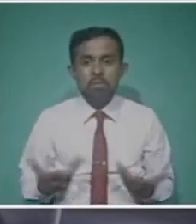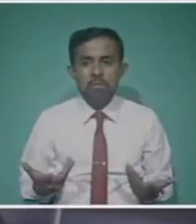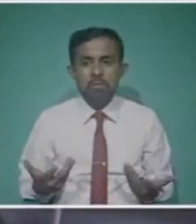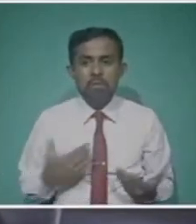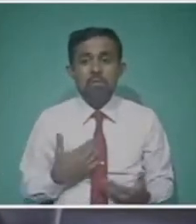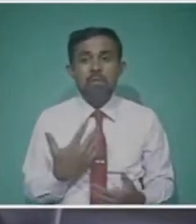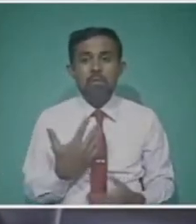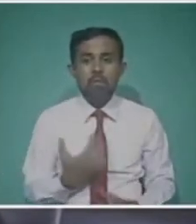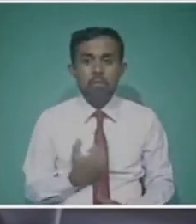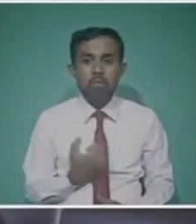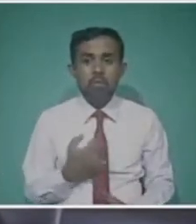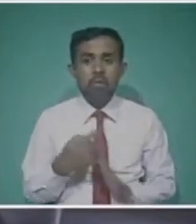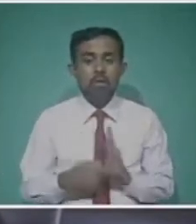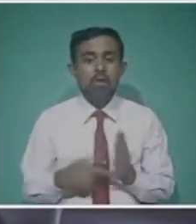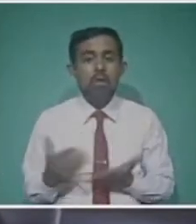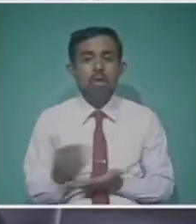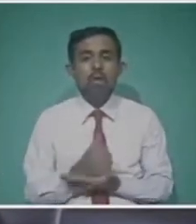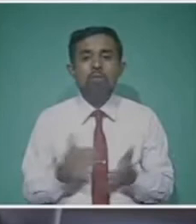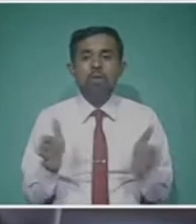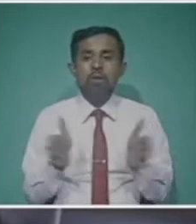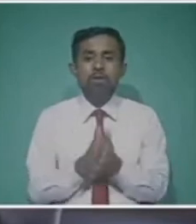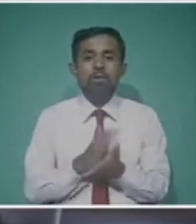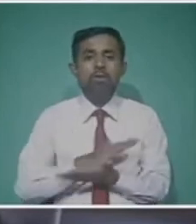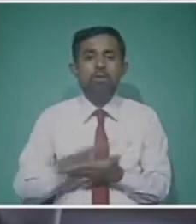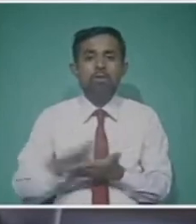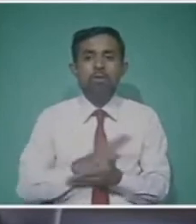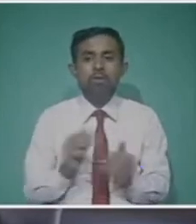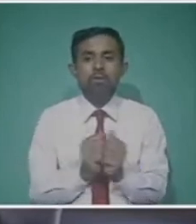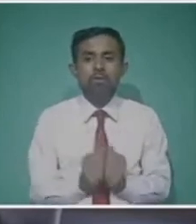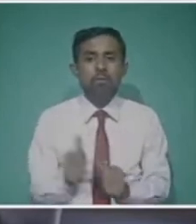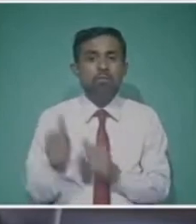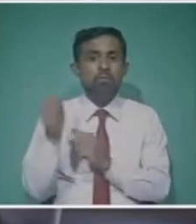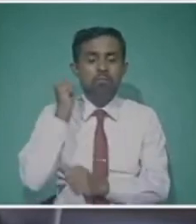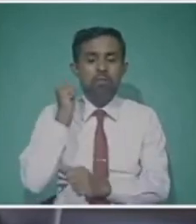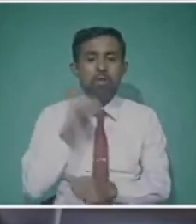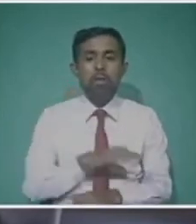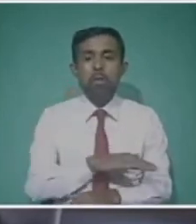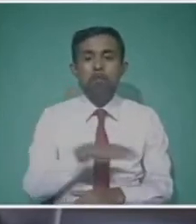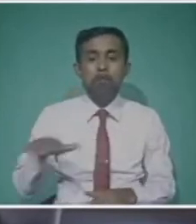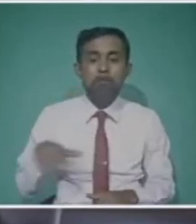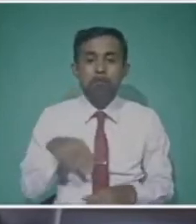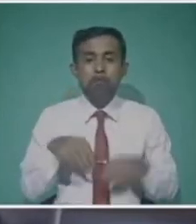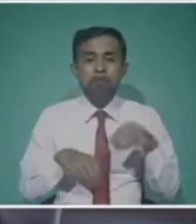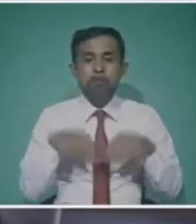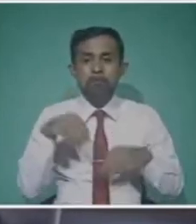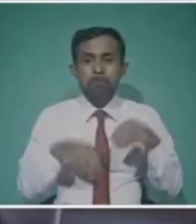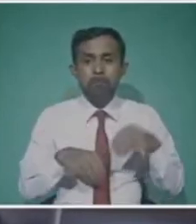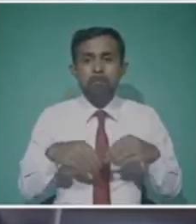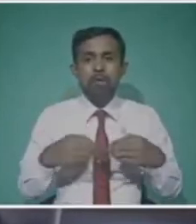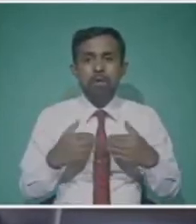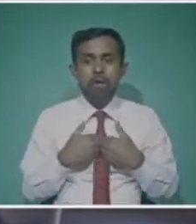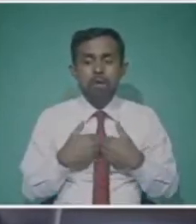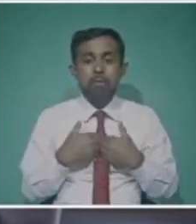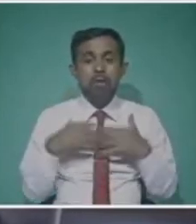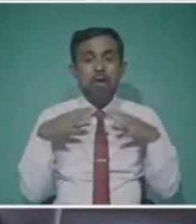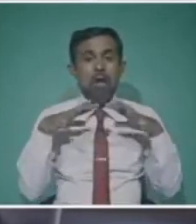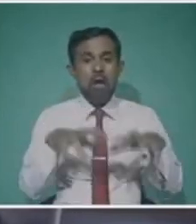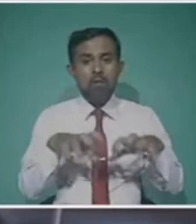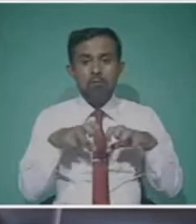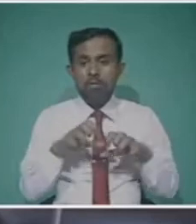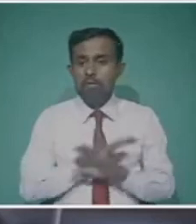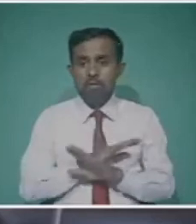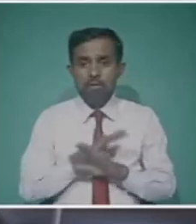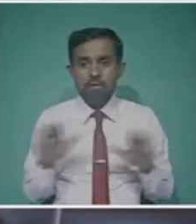අපිට ඕන වෙන්නේ මේ රටේ හැමෝත් එක්කම සහයෝගය වැඩ කරන්න මං කලින් කියපු භූදේශපාලනේ අපි ගොදුරක් බවට පත් වෙන්නේ